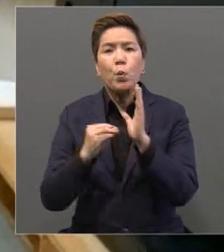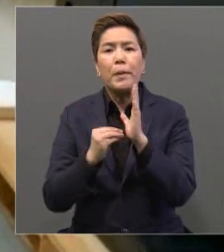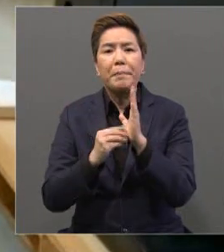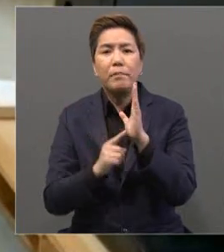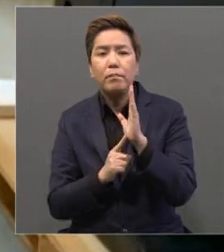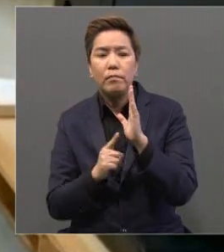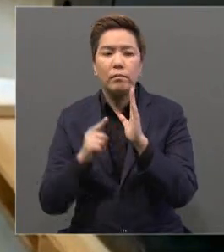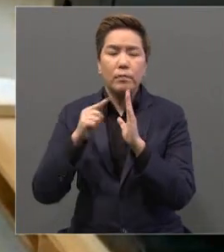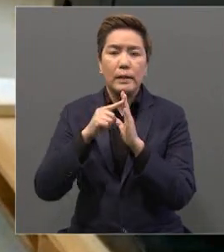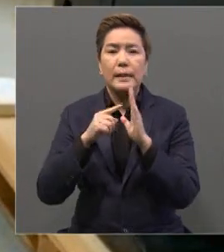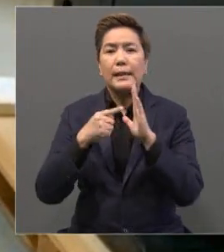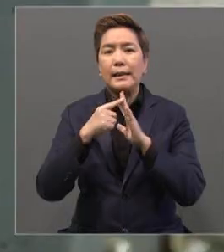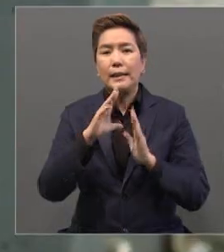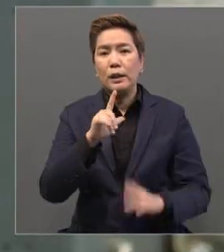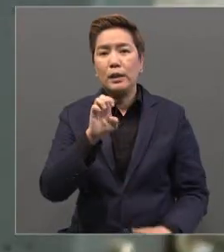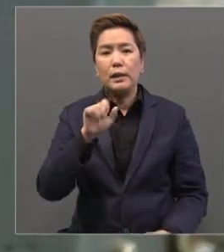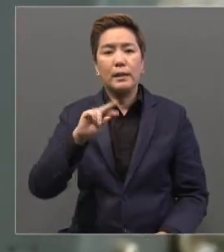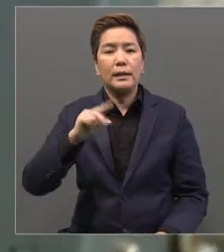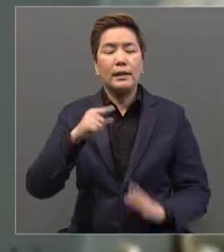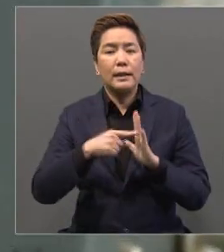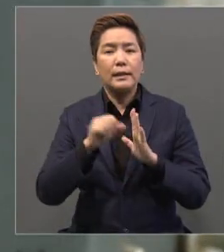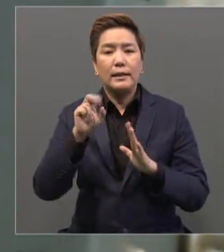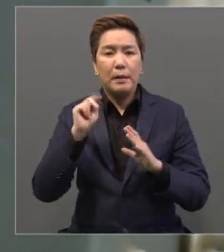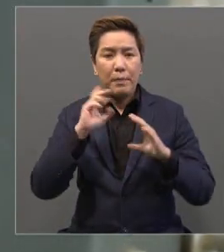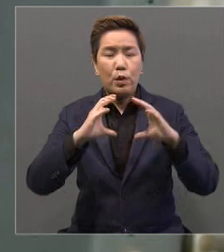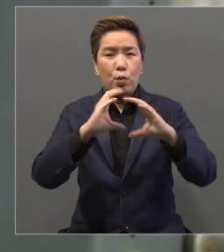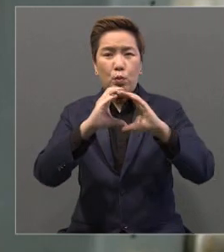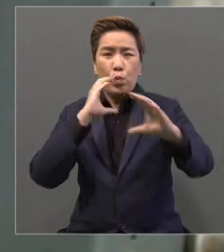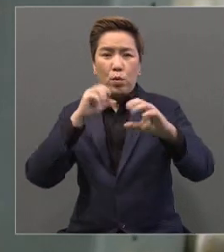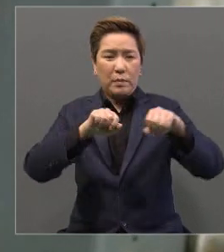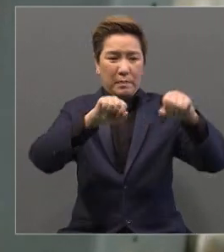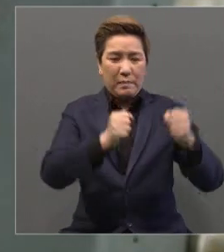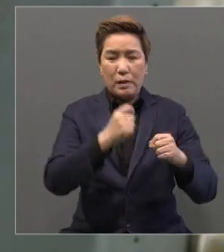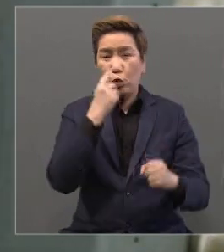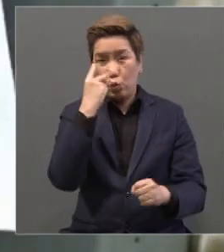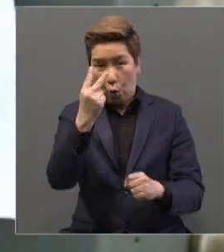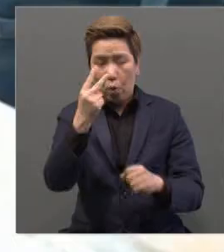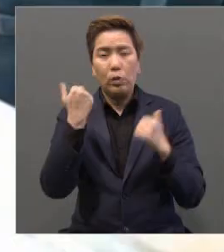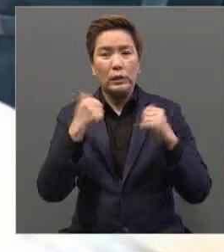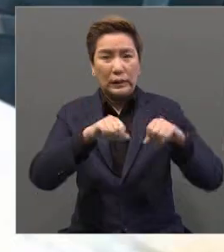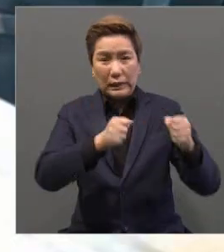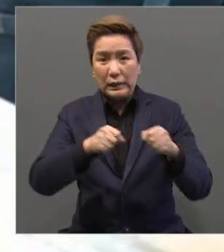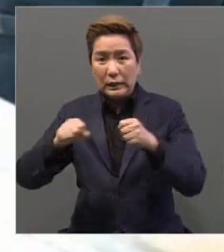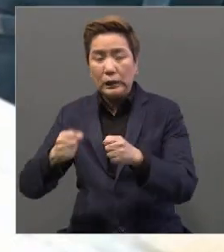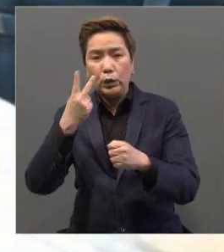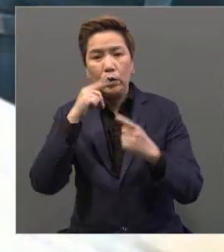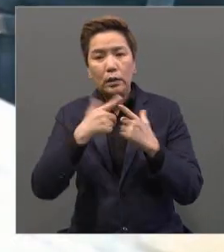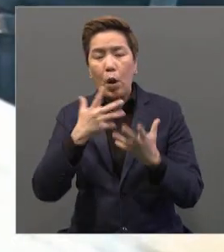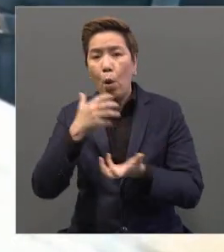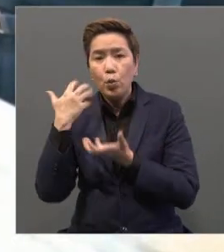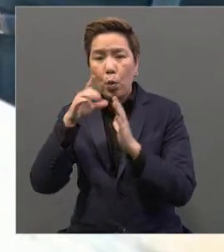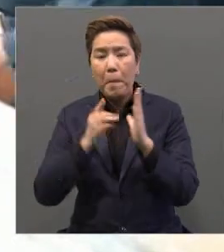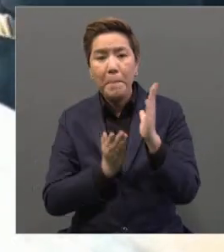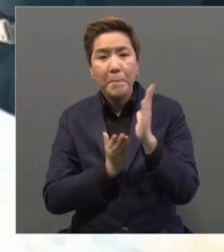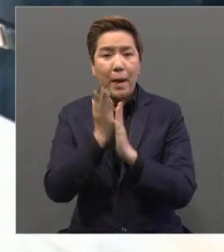เทพไปยังท่าเรือเชียงแสนด้วยรถบรรทุกตู้คอนเทนเนอร์จำนวน2ตู้คอนเทนเนอร์จากนั้นได้แจ้งเรื่องขอส่งออก